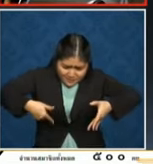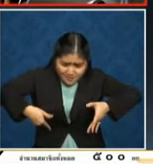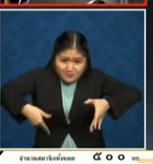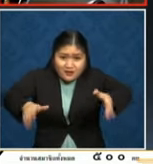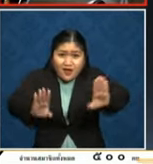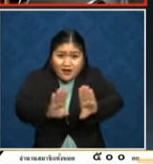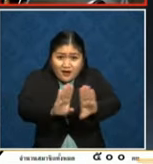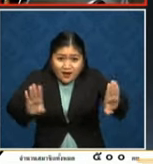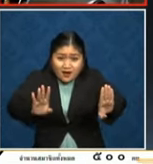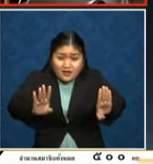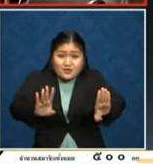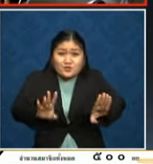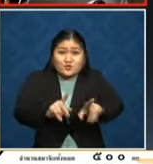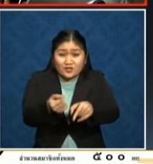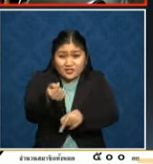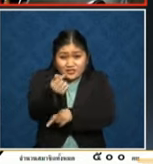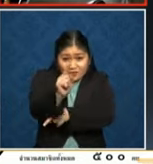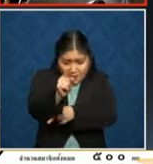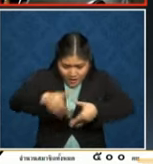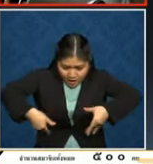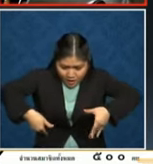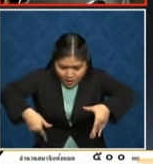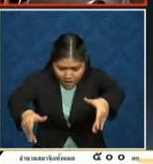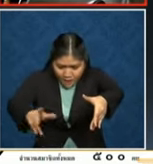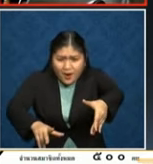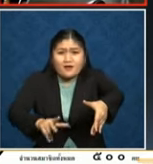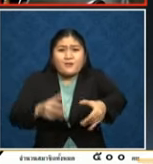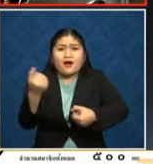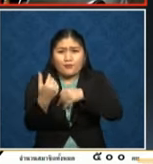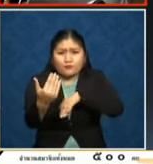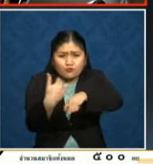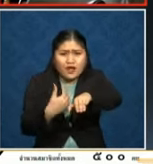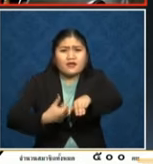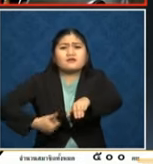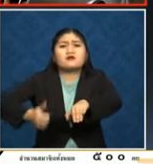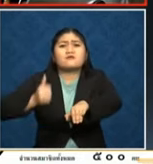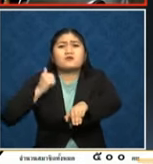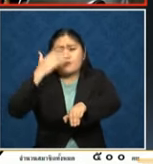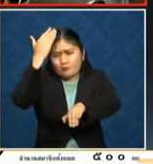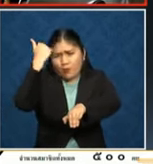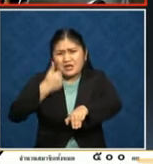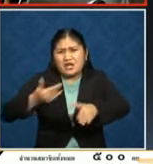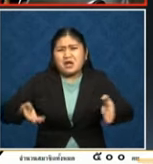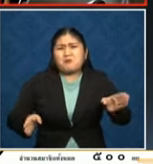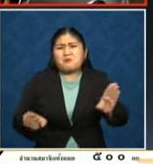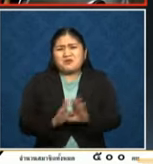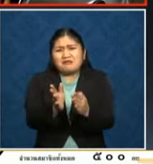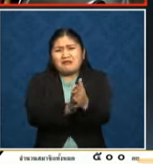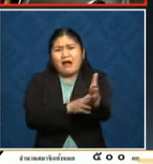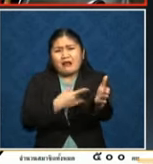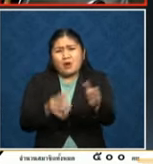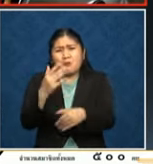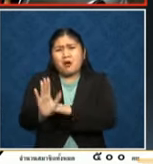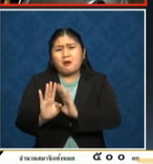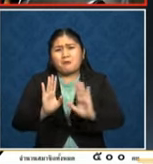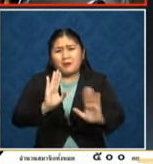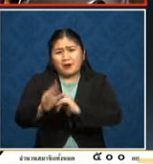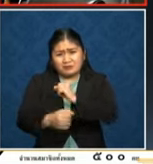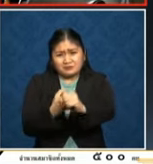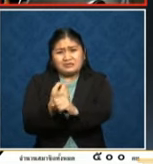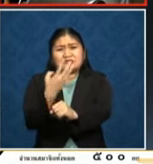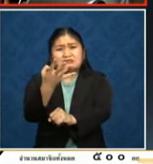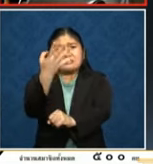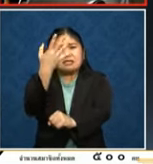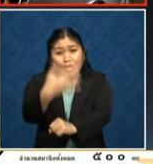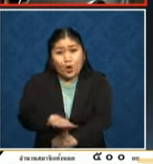ง11นะครับให้กลับมาใช้ได้ดังเดิมนะครับเนื่องจากปิดมาเป็นเวลานานกว่า4ปีนะครับตอนช่วงโควิดซึ่งตรงนี้ถ้าเกิดเปิดแล้วจะ